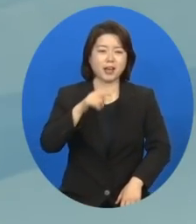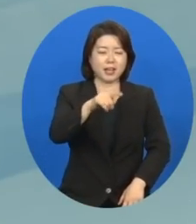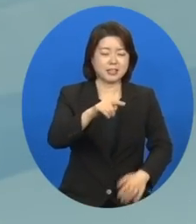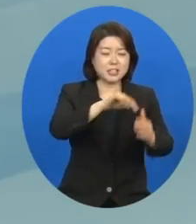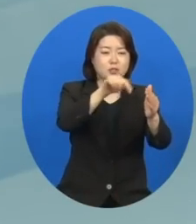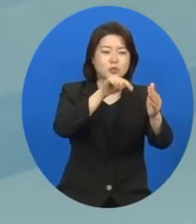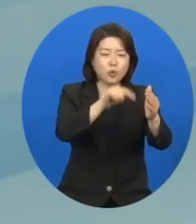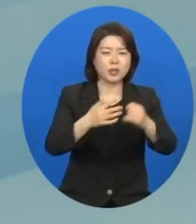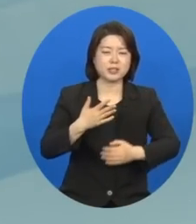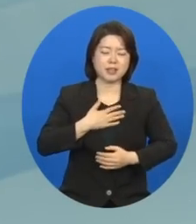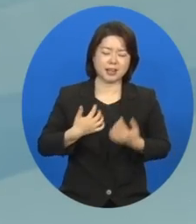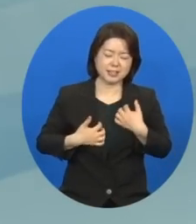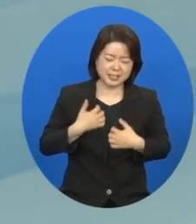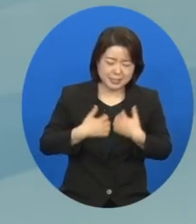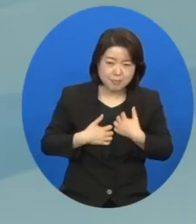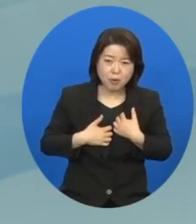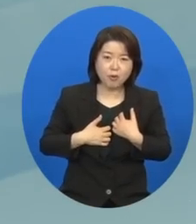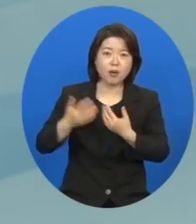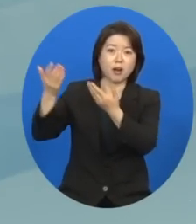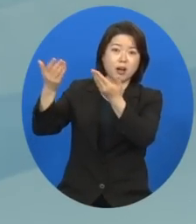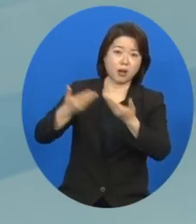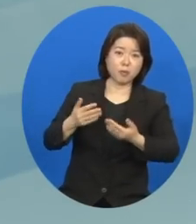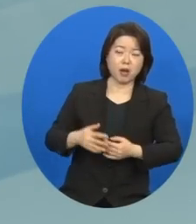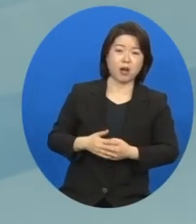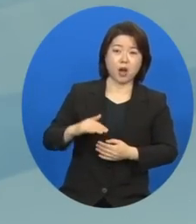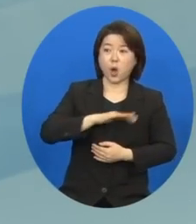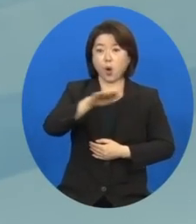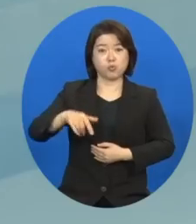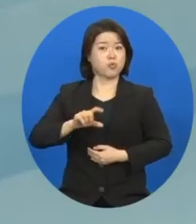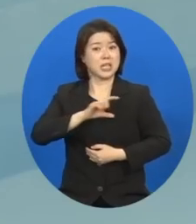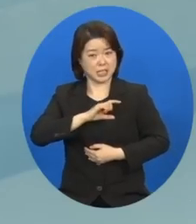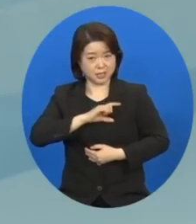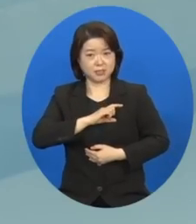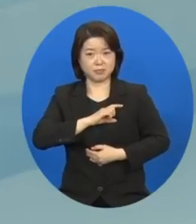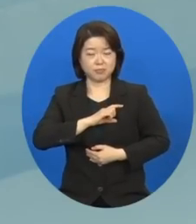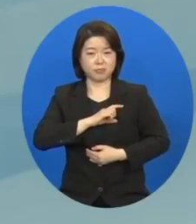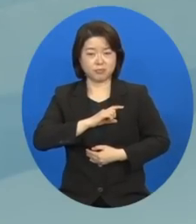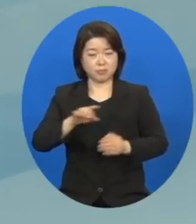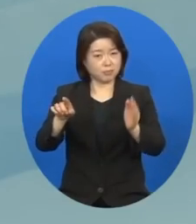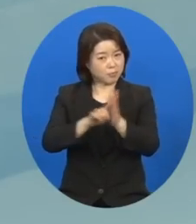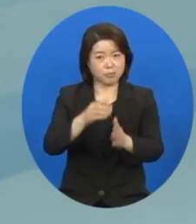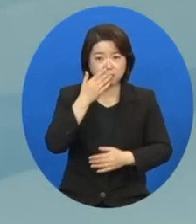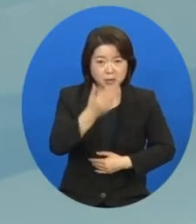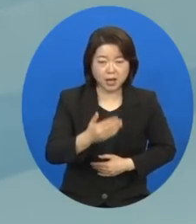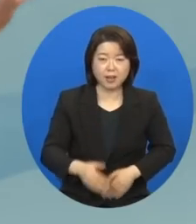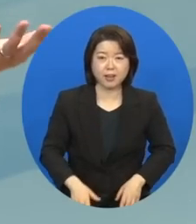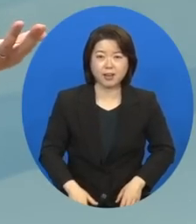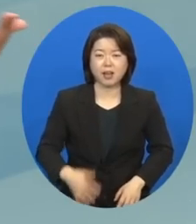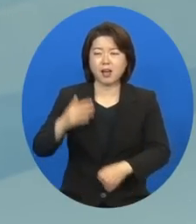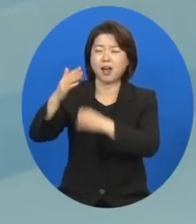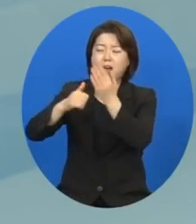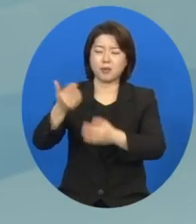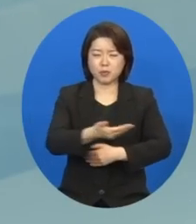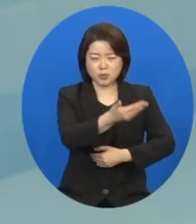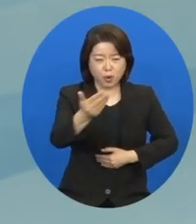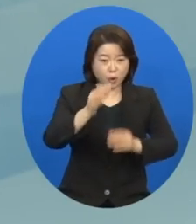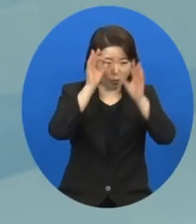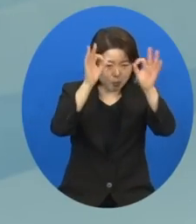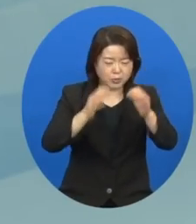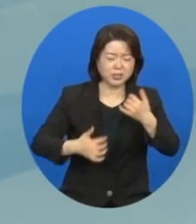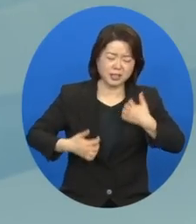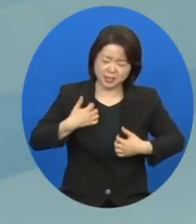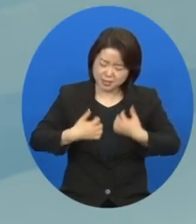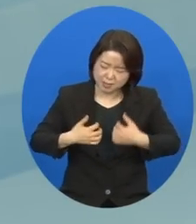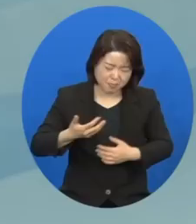안에서 기뻐한다는 것입니다. 이것이 우리의 이름이에요. 여러분 믿으십니까? 하나님이 여러분들을 보실 때